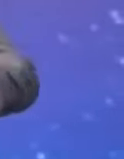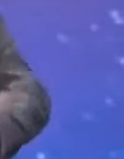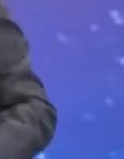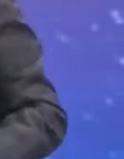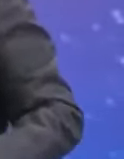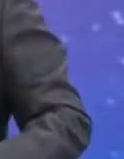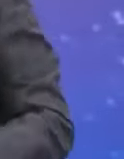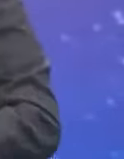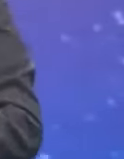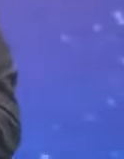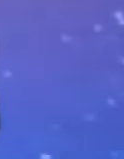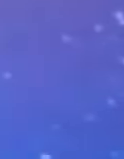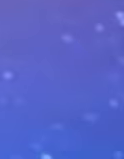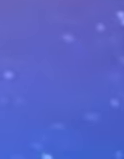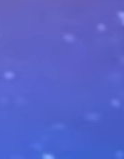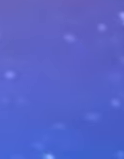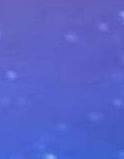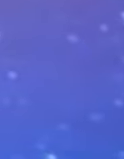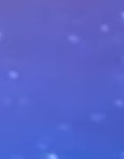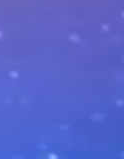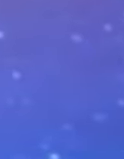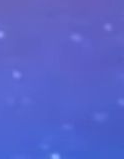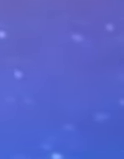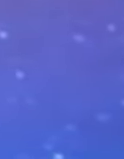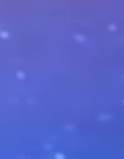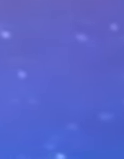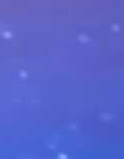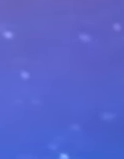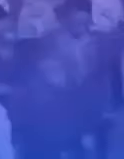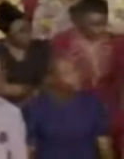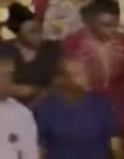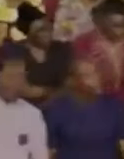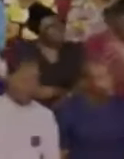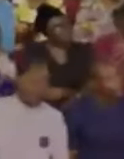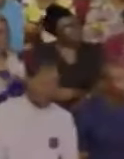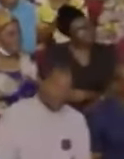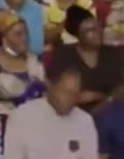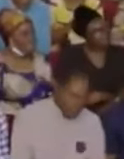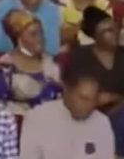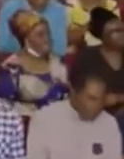renouvellement dans la vie et ce renouvellement va te parvenir